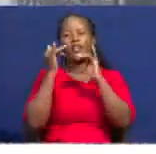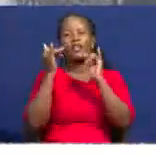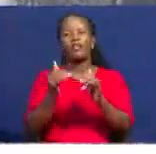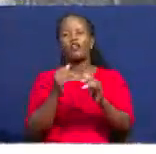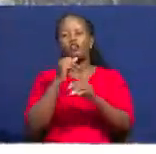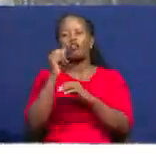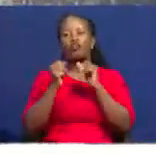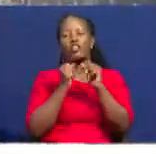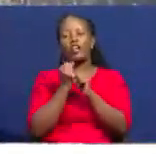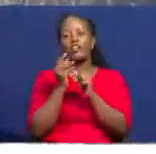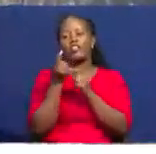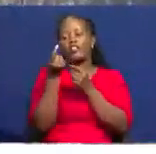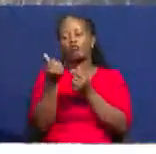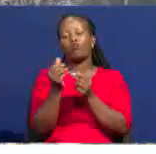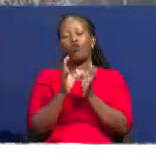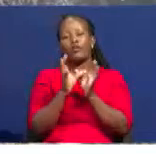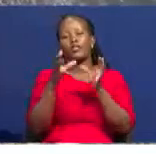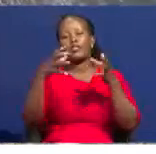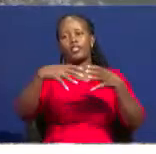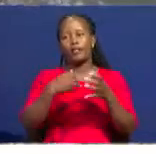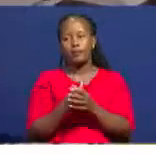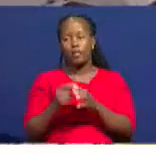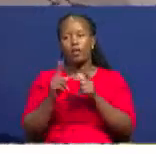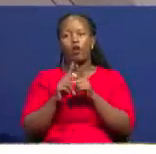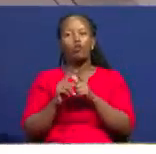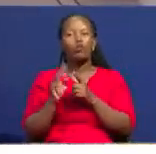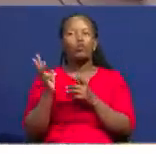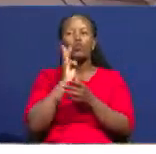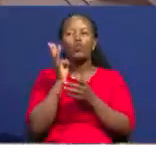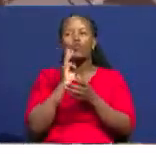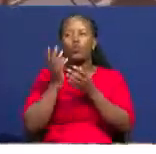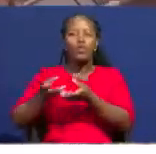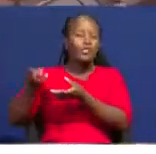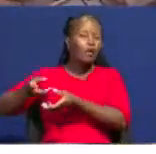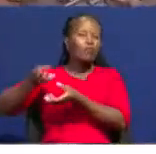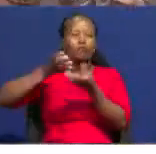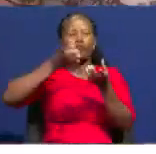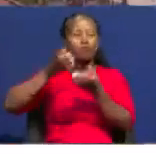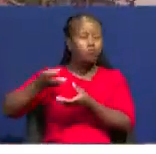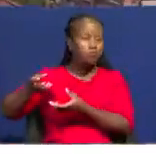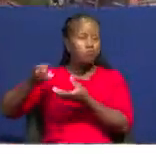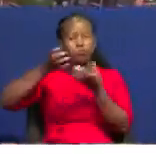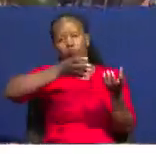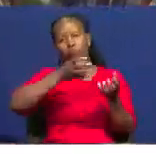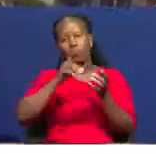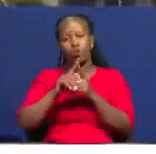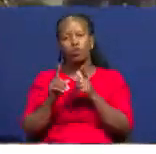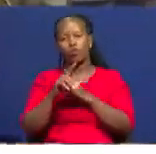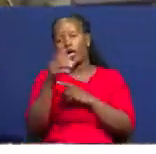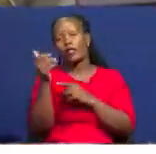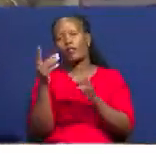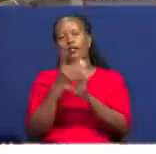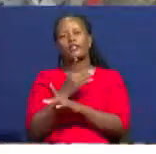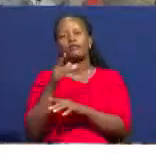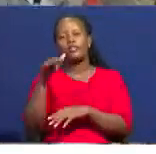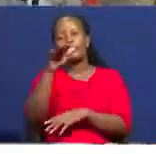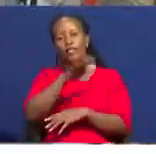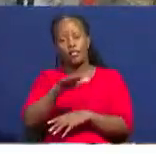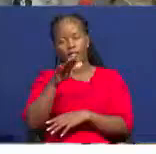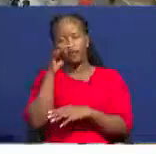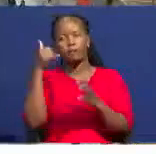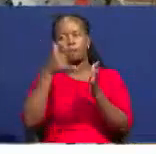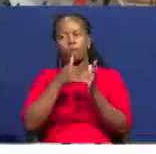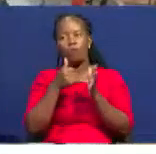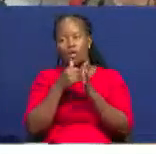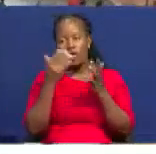la Wadai. Tamasha la kumwagiana maji pia hufanyika katika nchi na maeneo mengine ikiwa ni